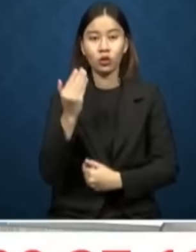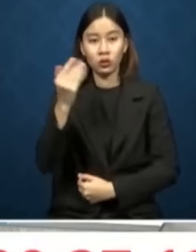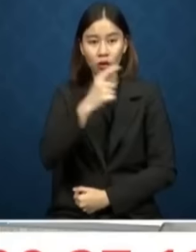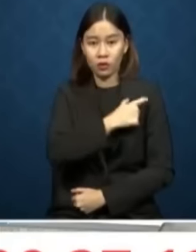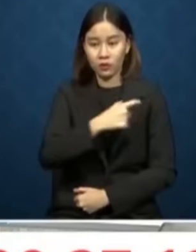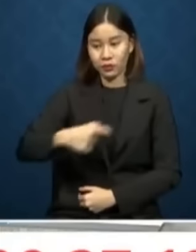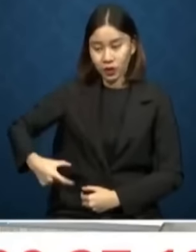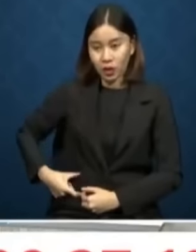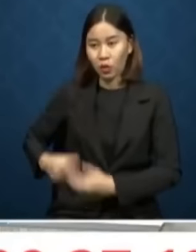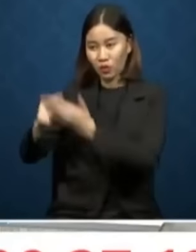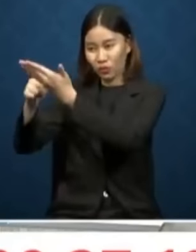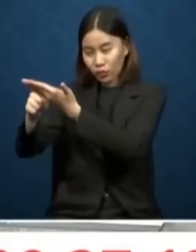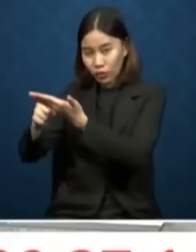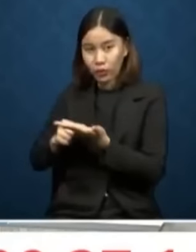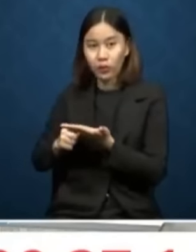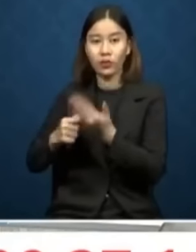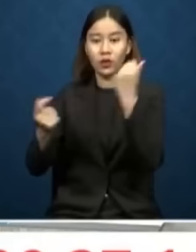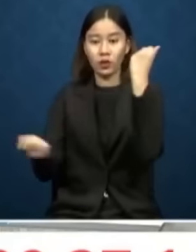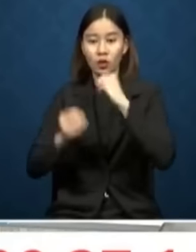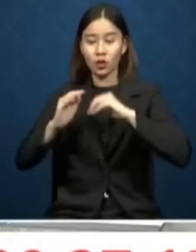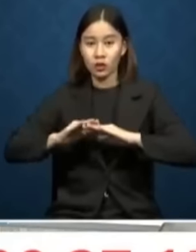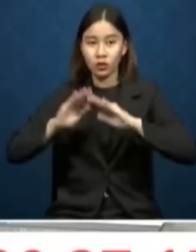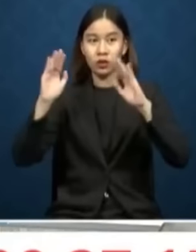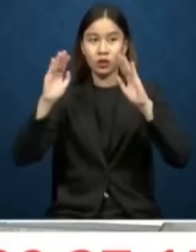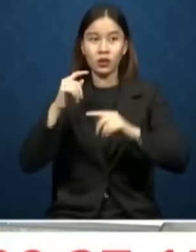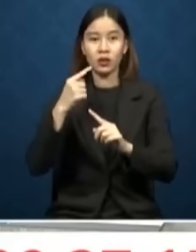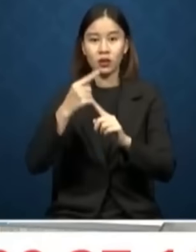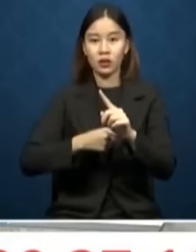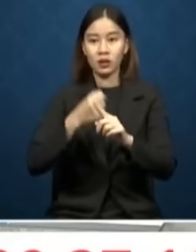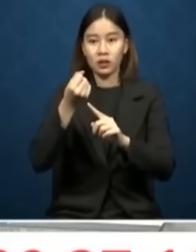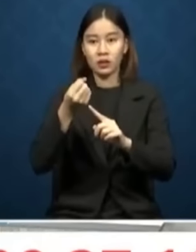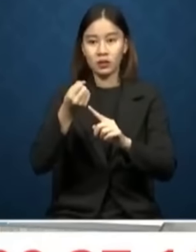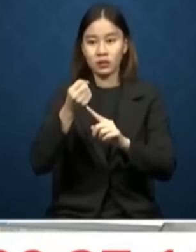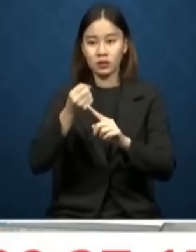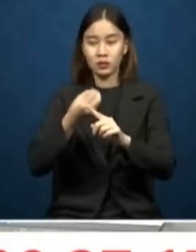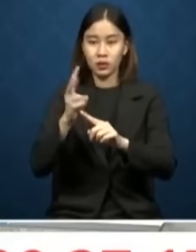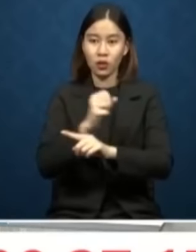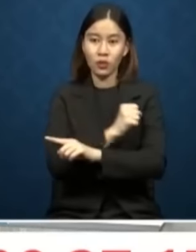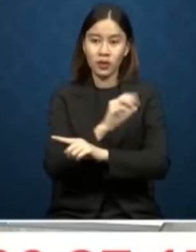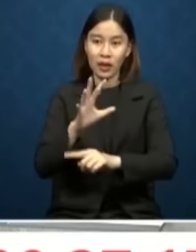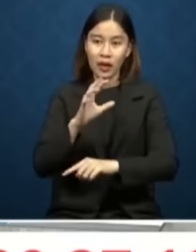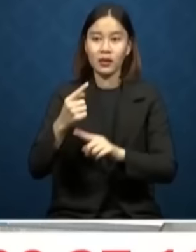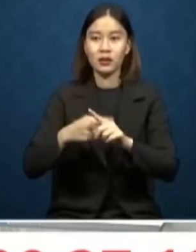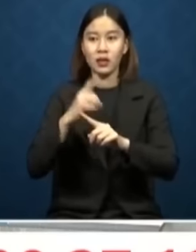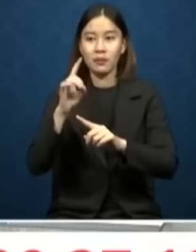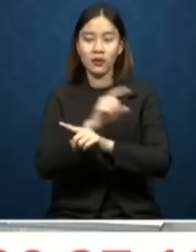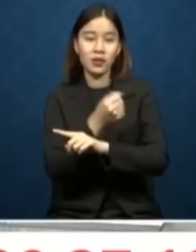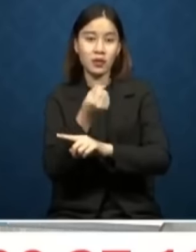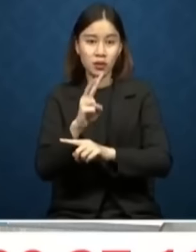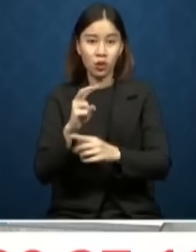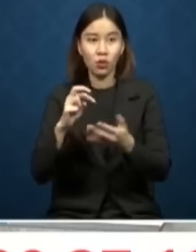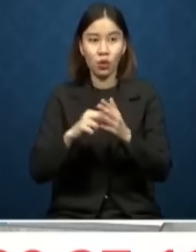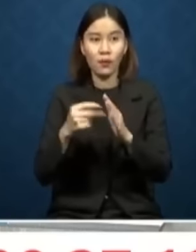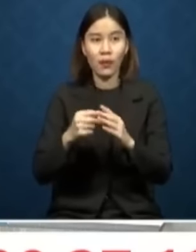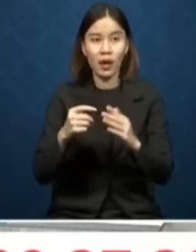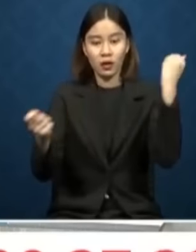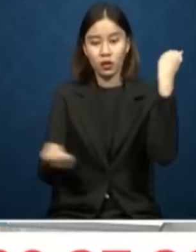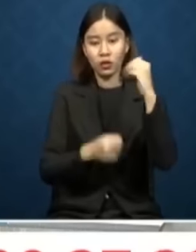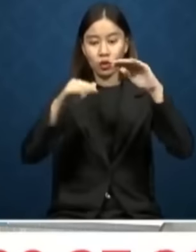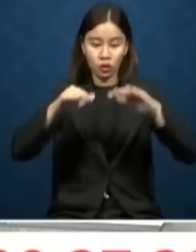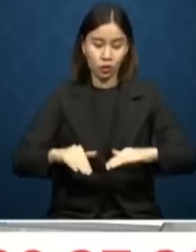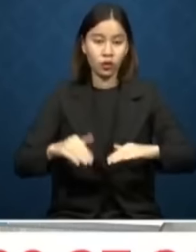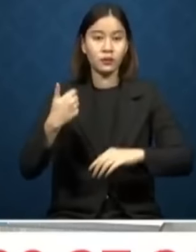ทษงานใหญ่งานวโรกาส5ธันวาคม28กรกฎาคม12สิงหาพวกนี้ได้ลดโทษคนละ1ใน3 1ใน